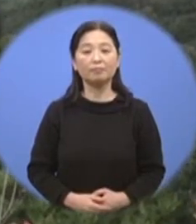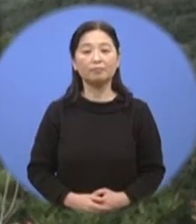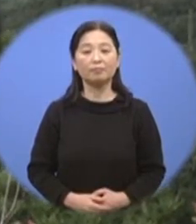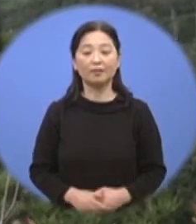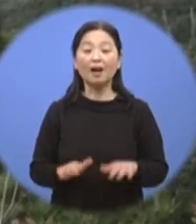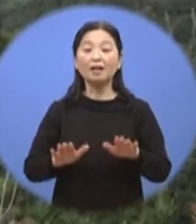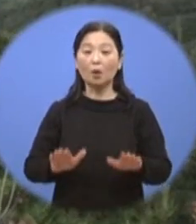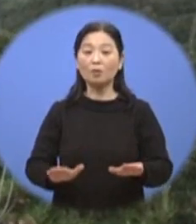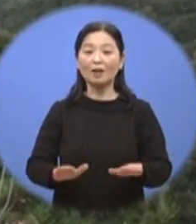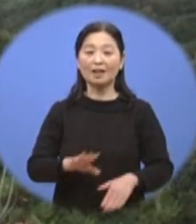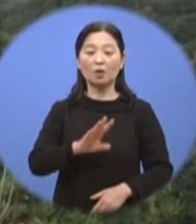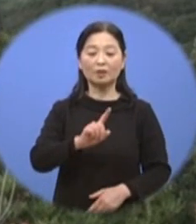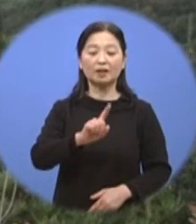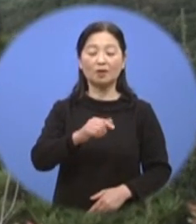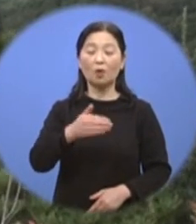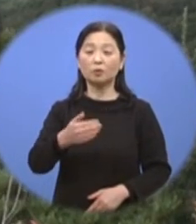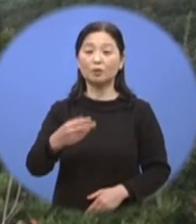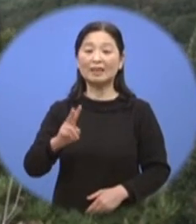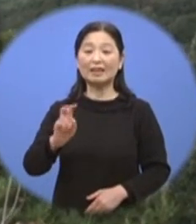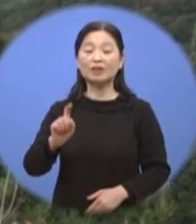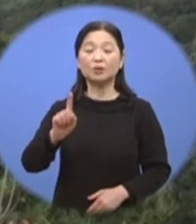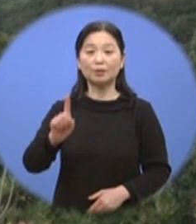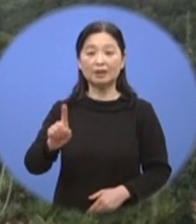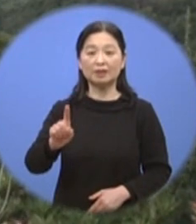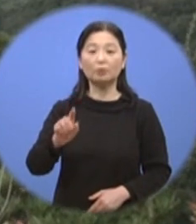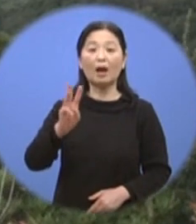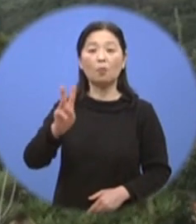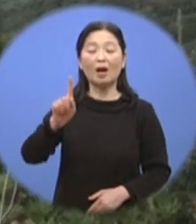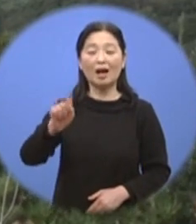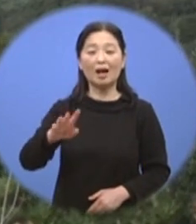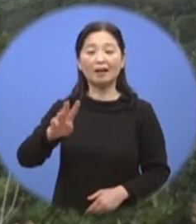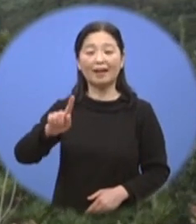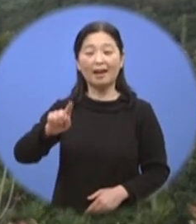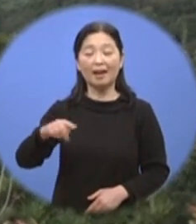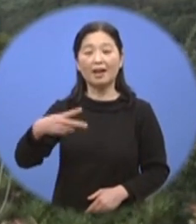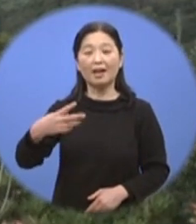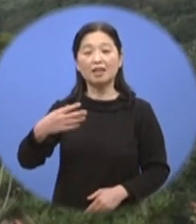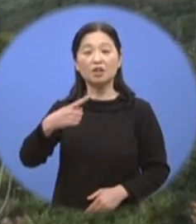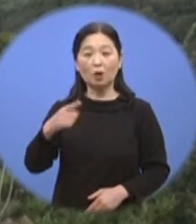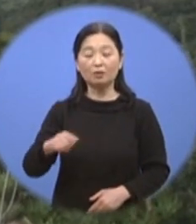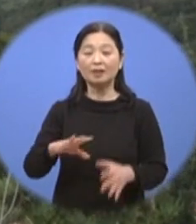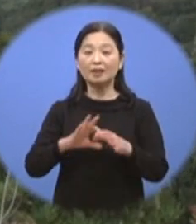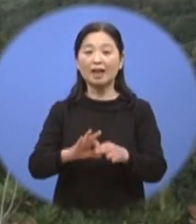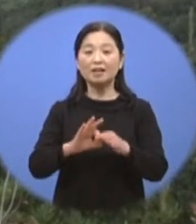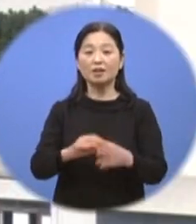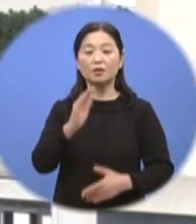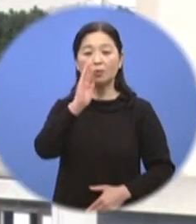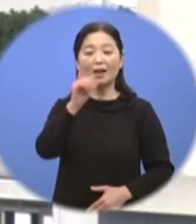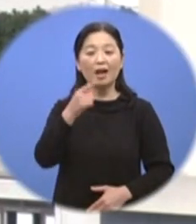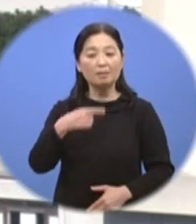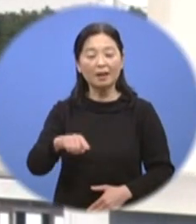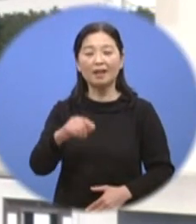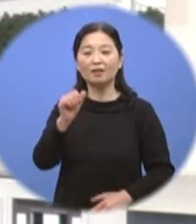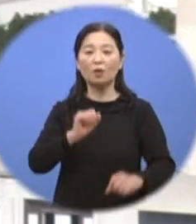今回のきのくに21はワーケーションに関する和歌山県の取り組みを紹介します。